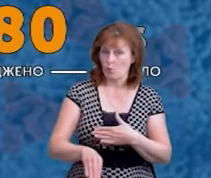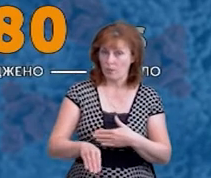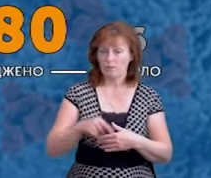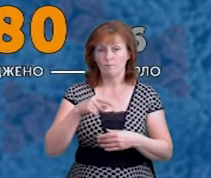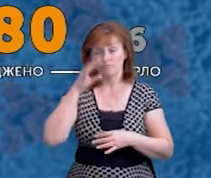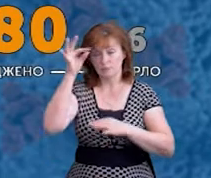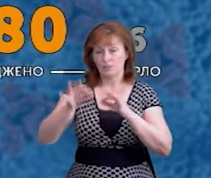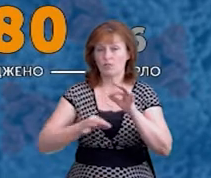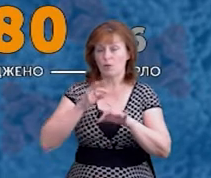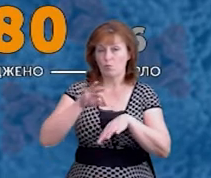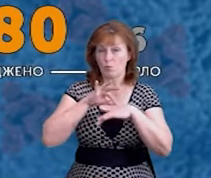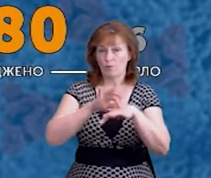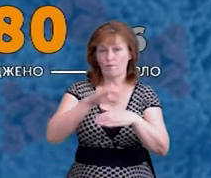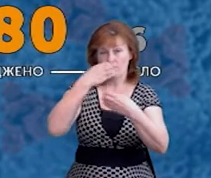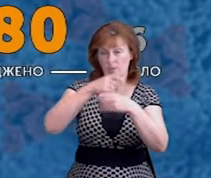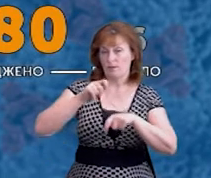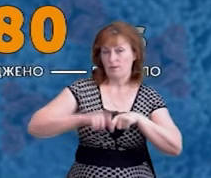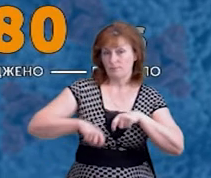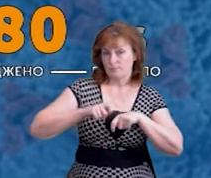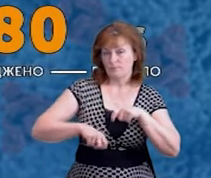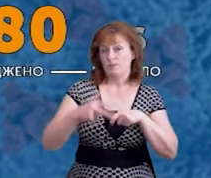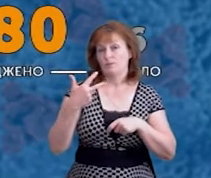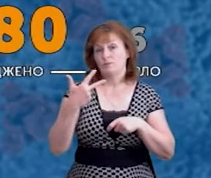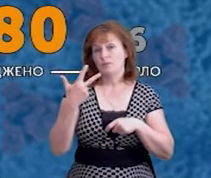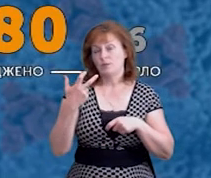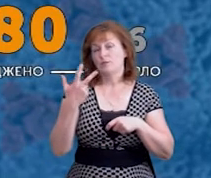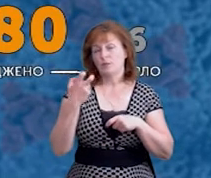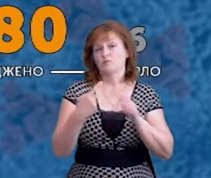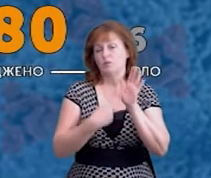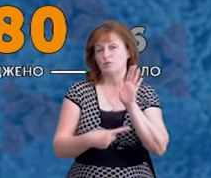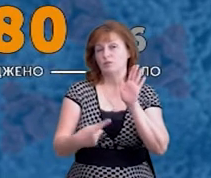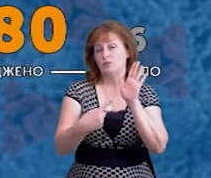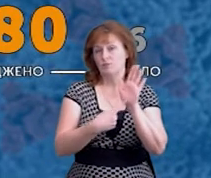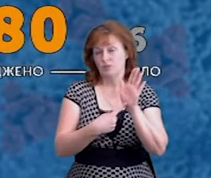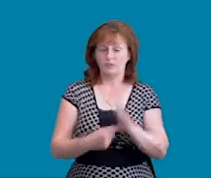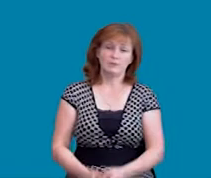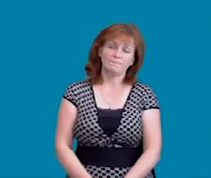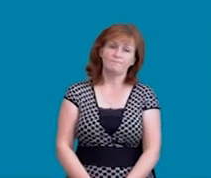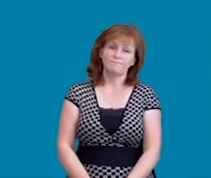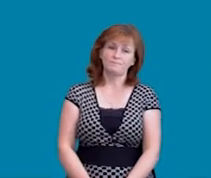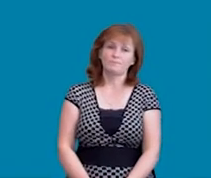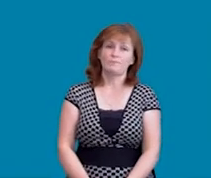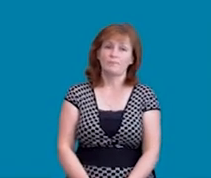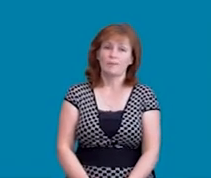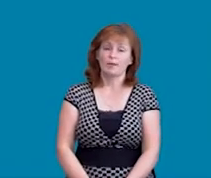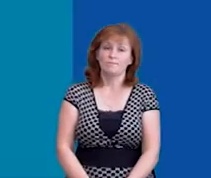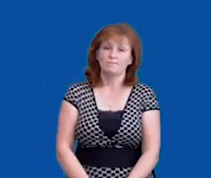лабораторний центр провів 266 ПЛР-досліджень та 108 ІФА-тестів.